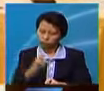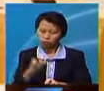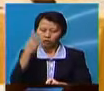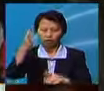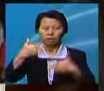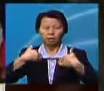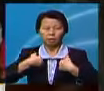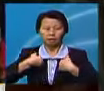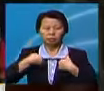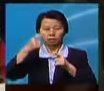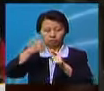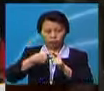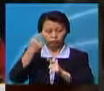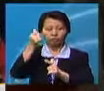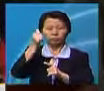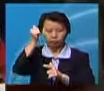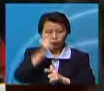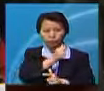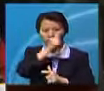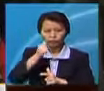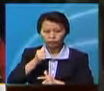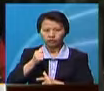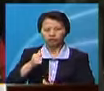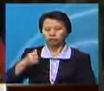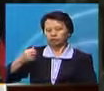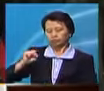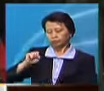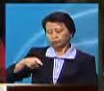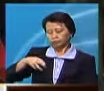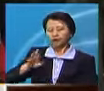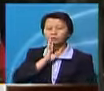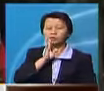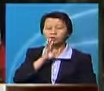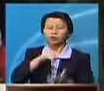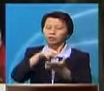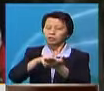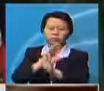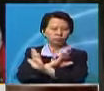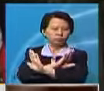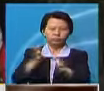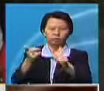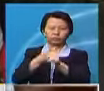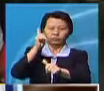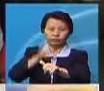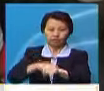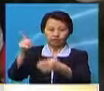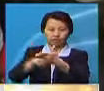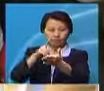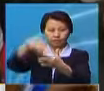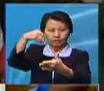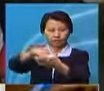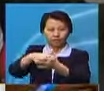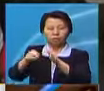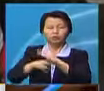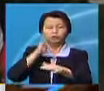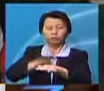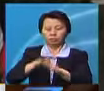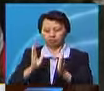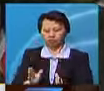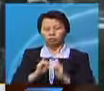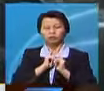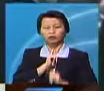akan diadakan pada bulan Ramadan, Muhammad Hashim berkata ini bukanlah kali pertama pilihan raya diadakan ketika umat